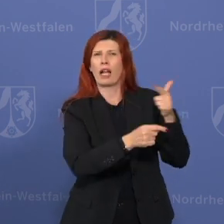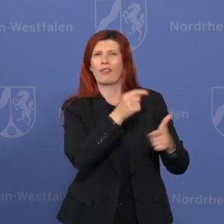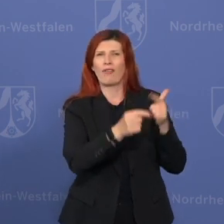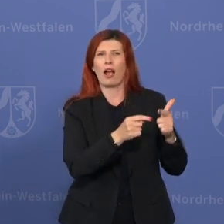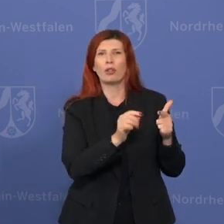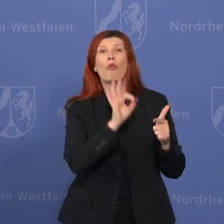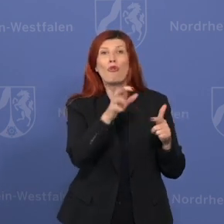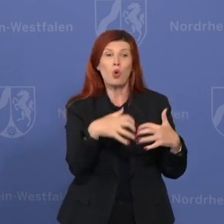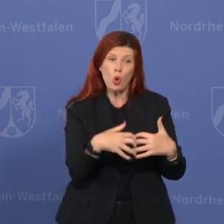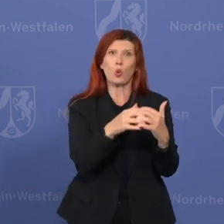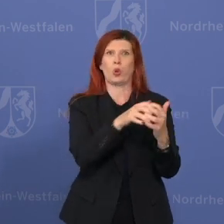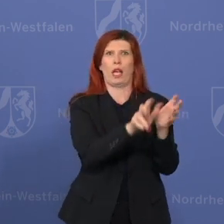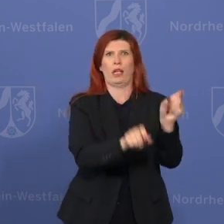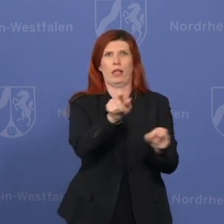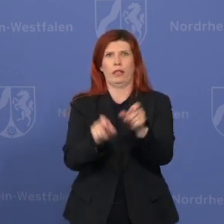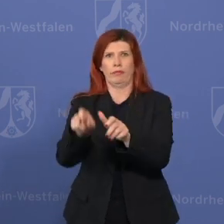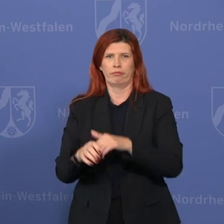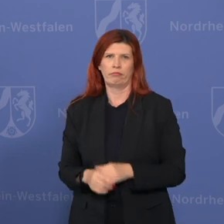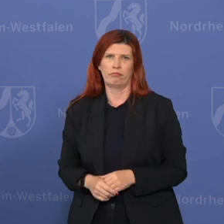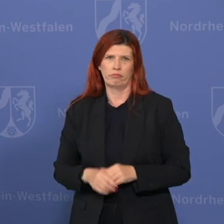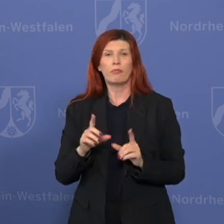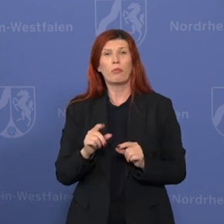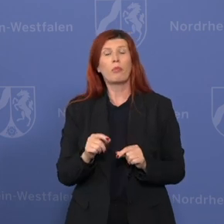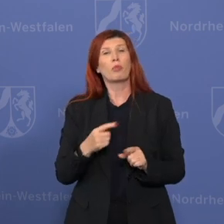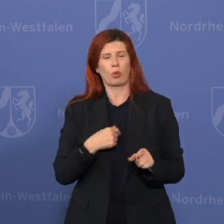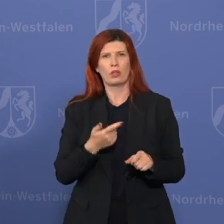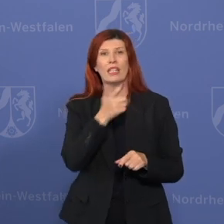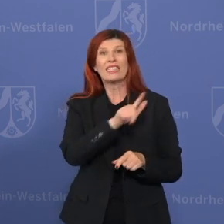stellen. Gründerinnen und Gründer, die nach dem